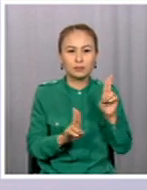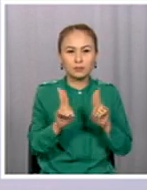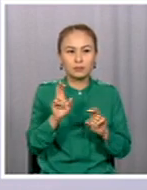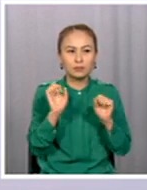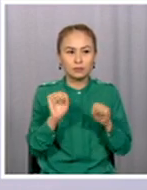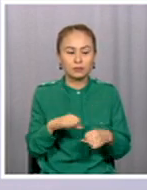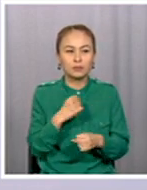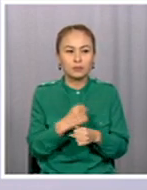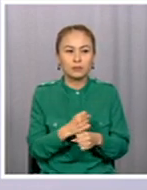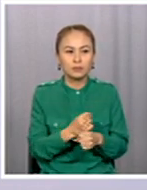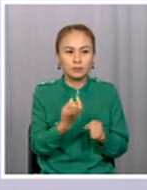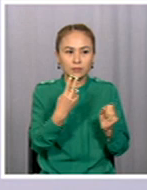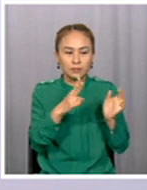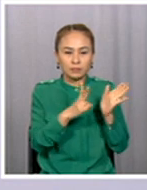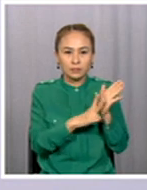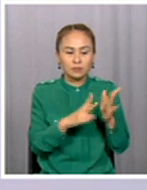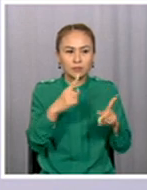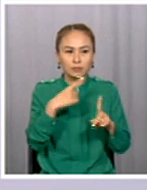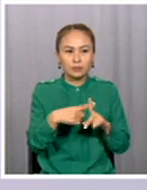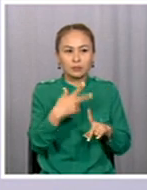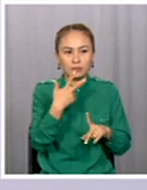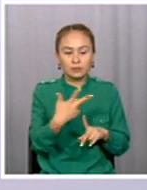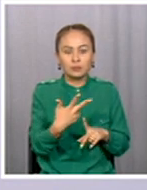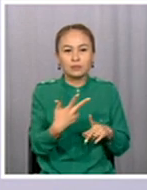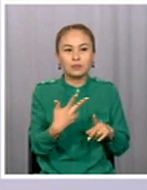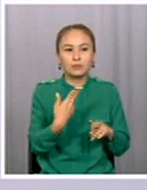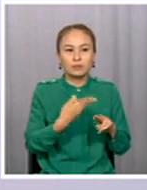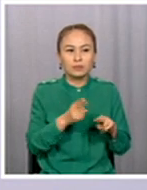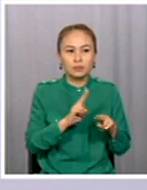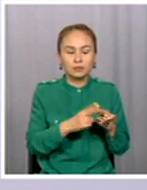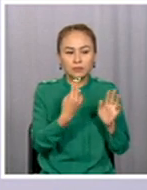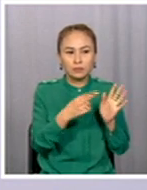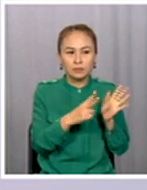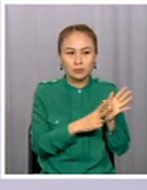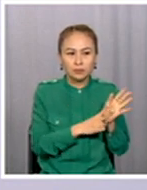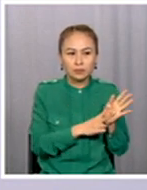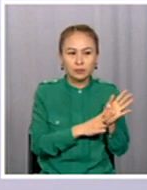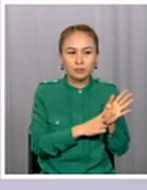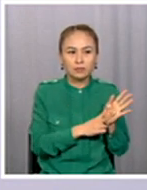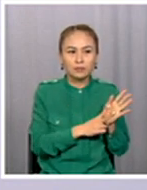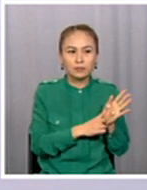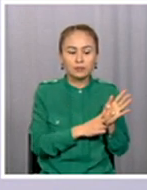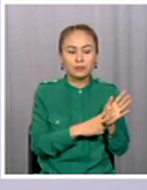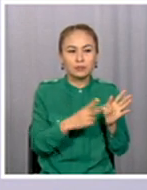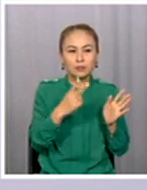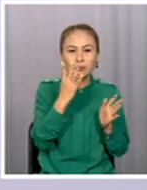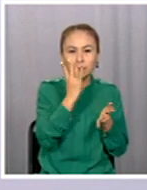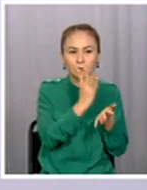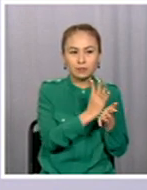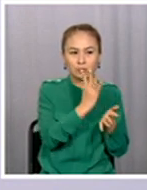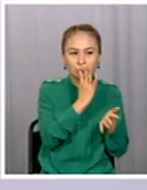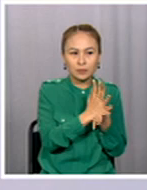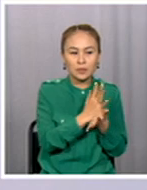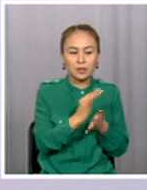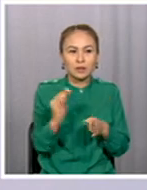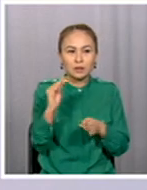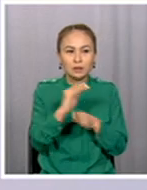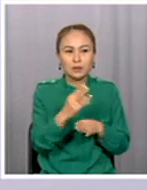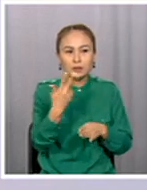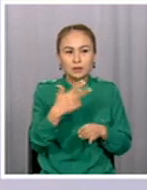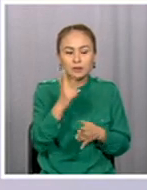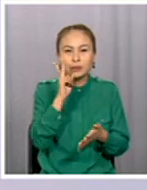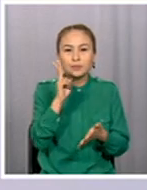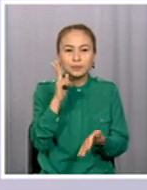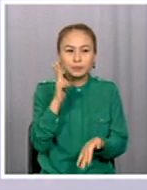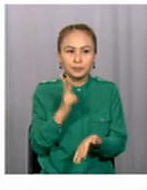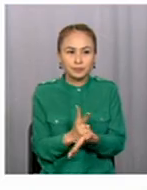аламыз. 27 мен 3-тің қосындысы дегеніміз 27, 4 пен 5 алған оқушылар, және 3 дегеніміз ол 3-тік баға